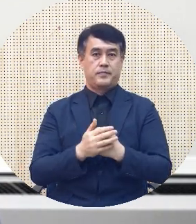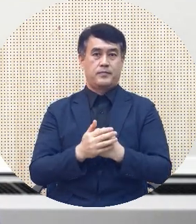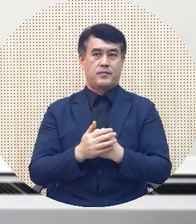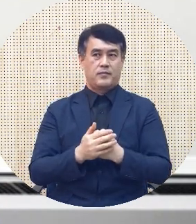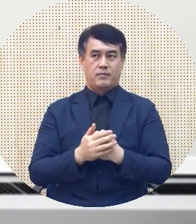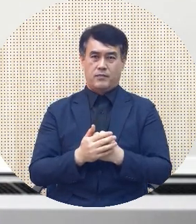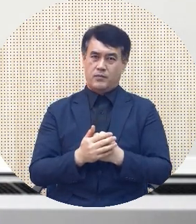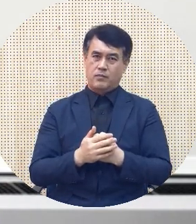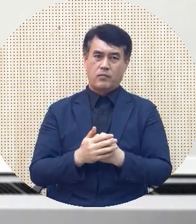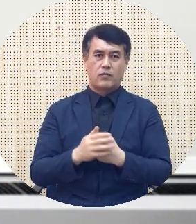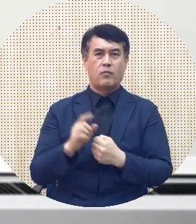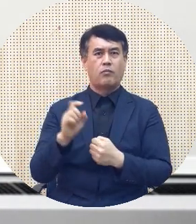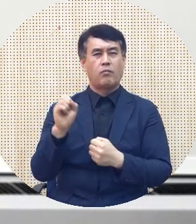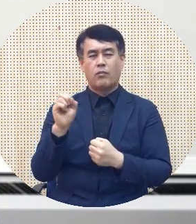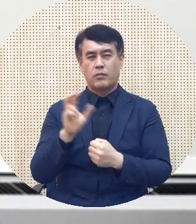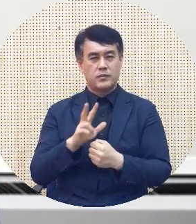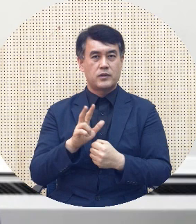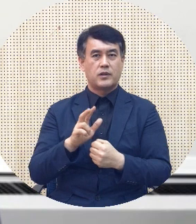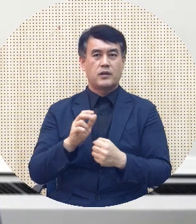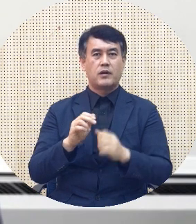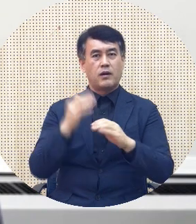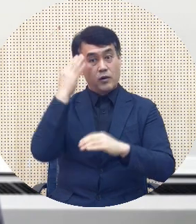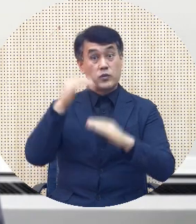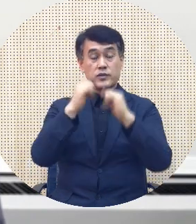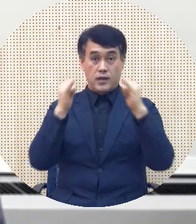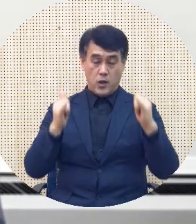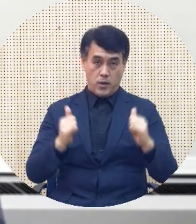어느새 우리 사회 또 우리